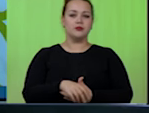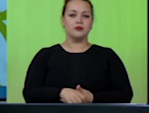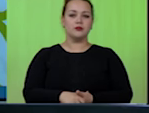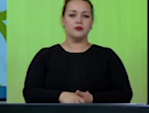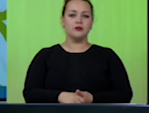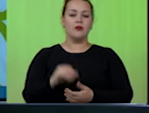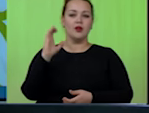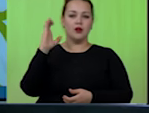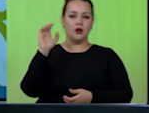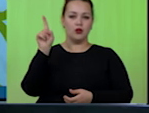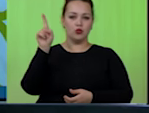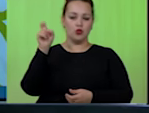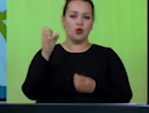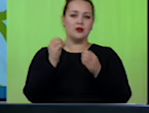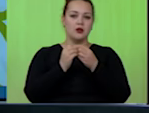120. С.